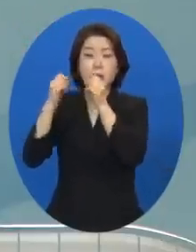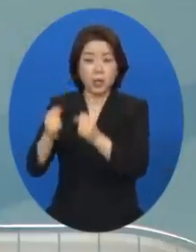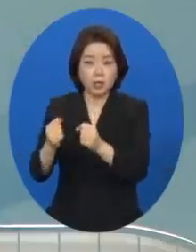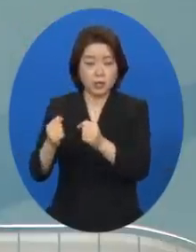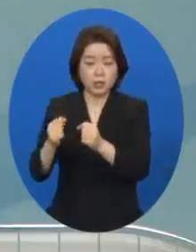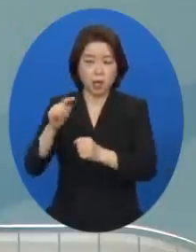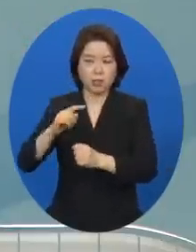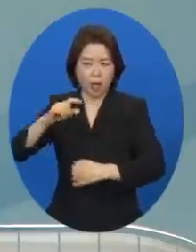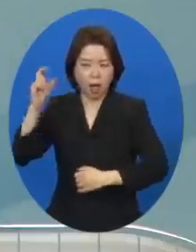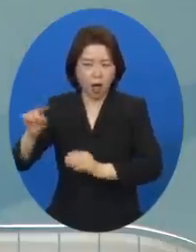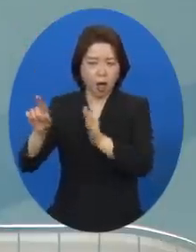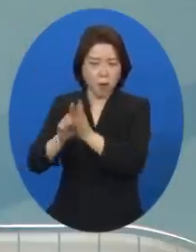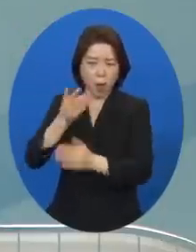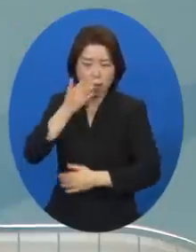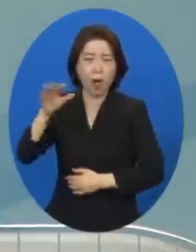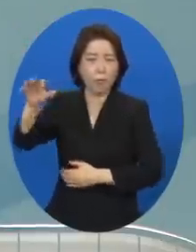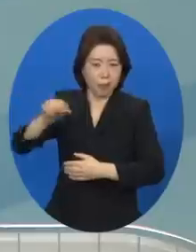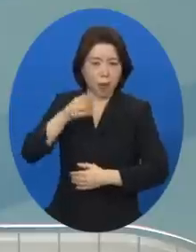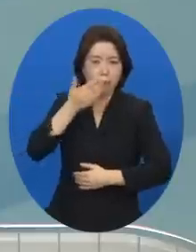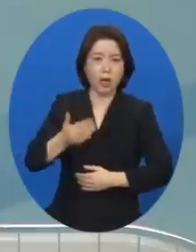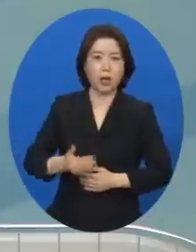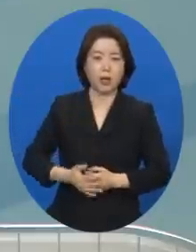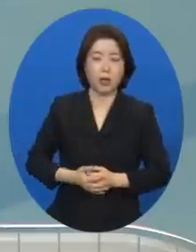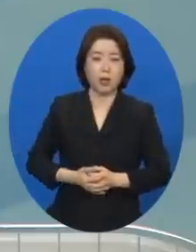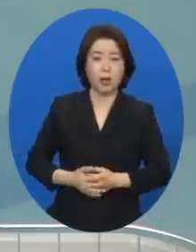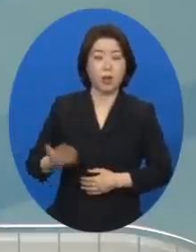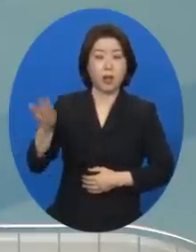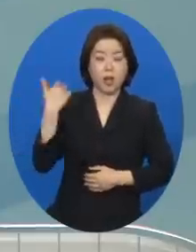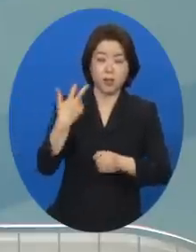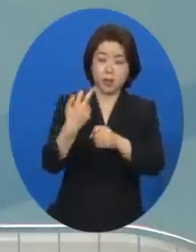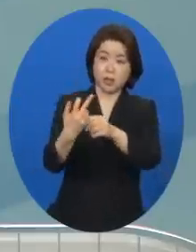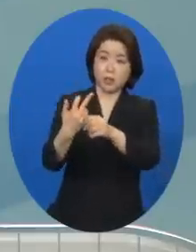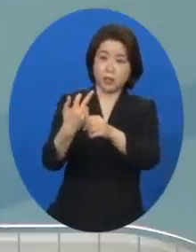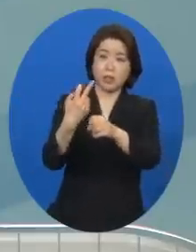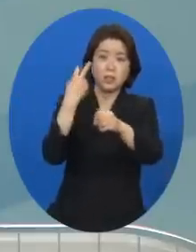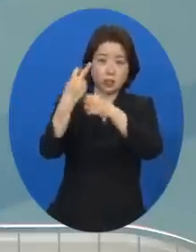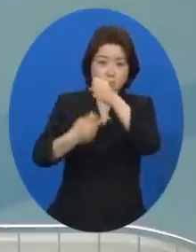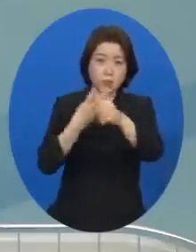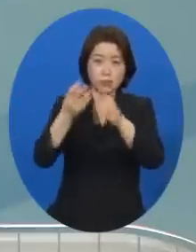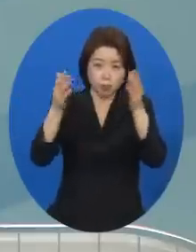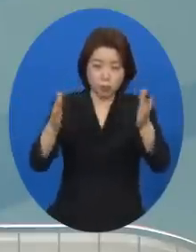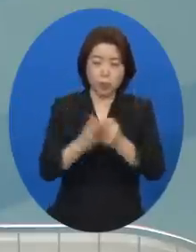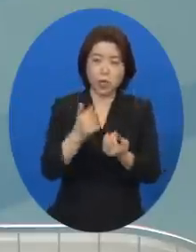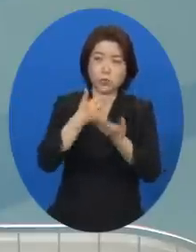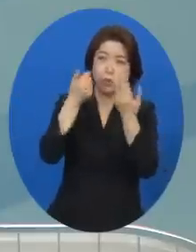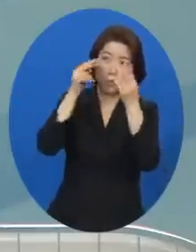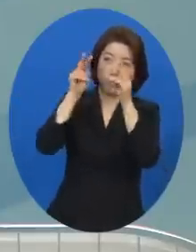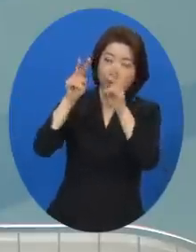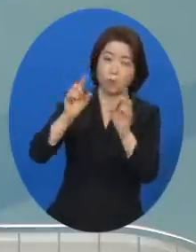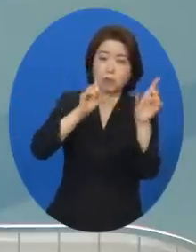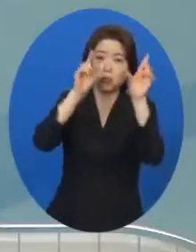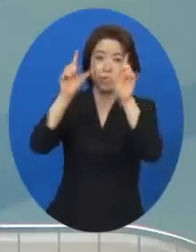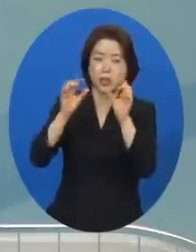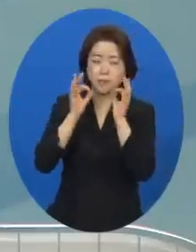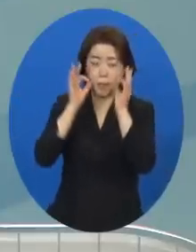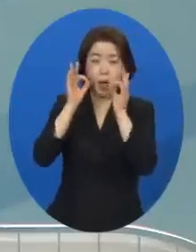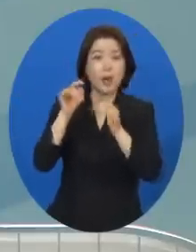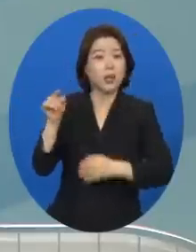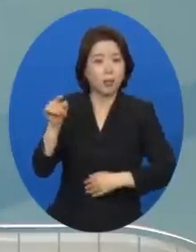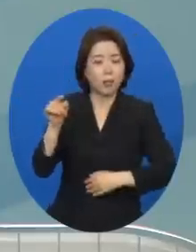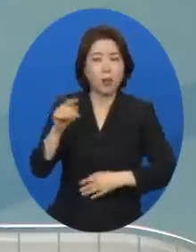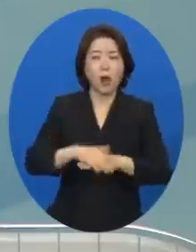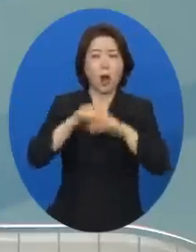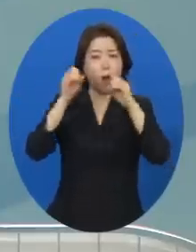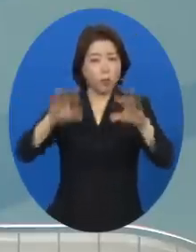강하게 믿어지는 거예요 지난 12년 동안 주님을 바라보고 살 에 살려고 했던 것이 헌 닐이